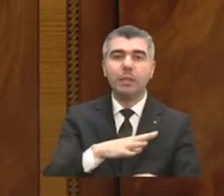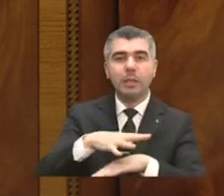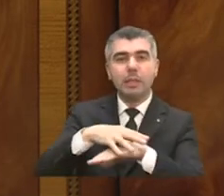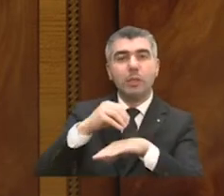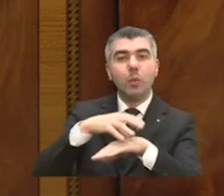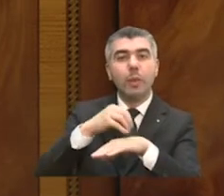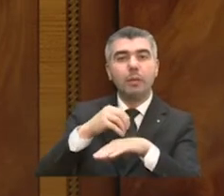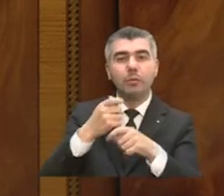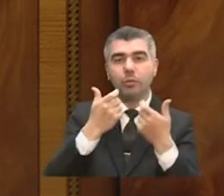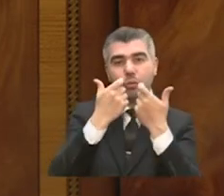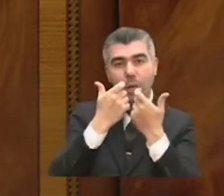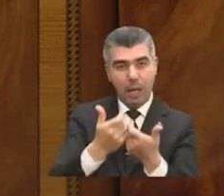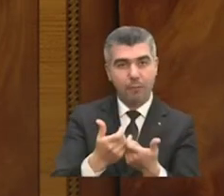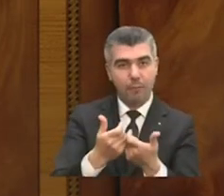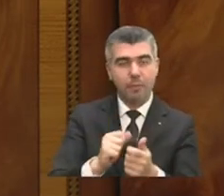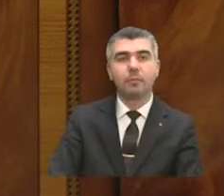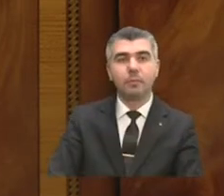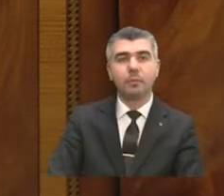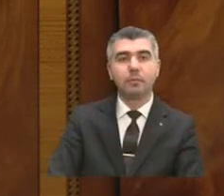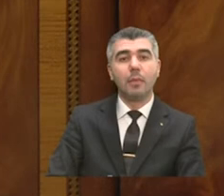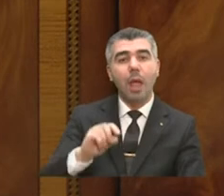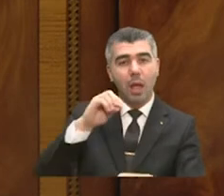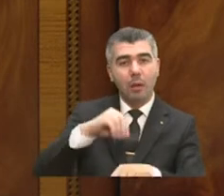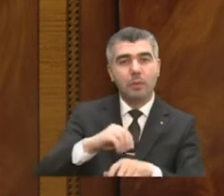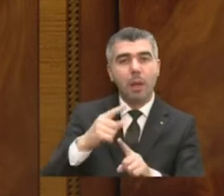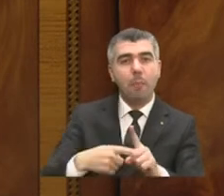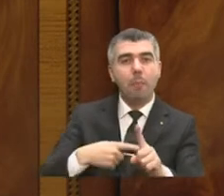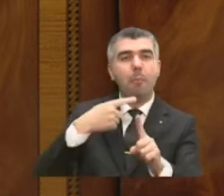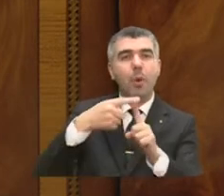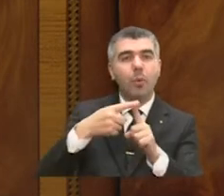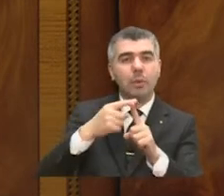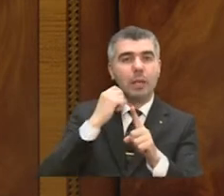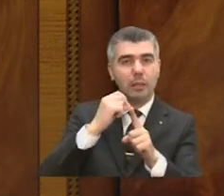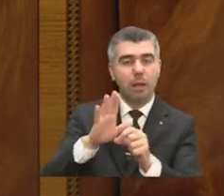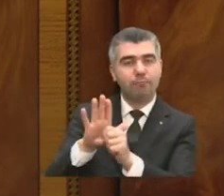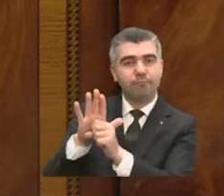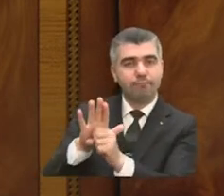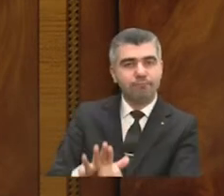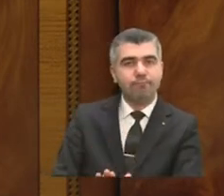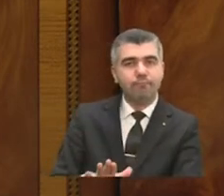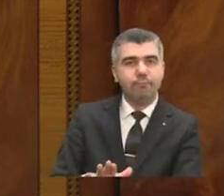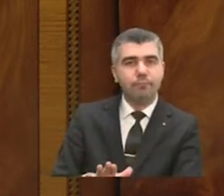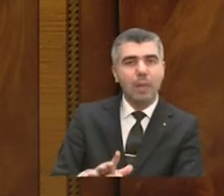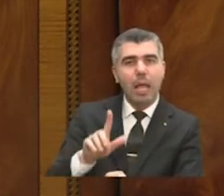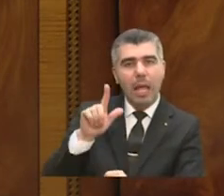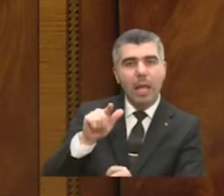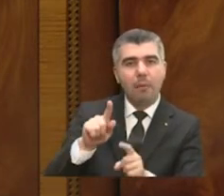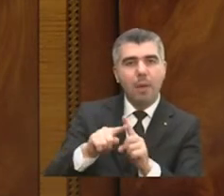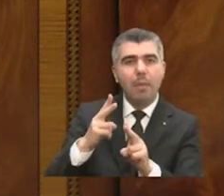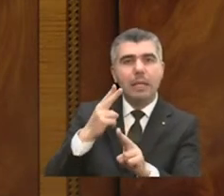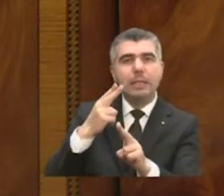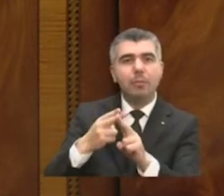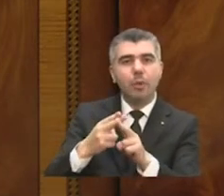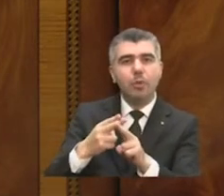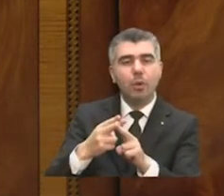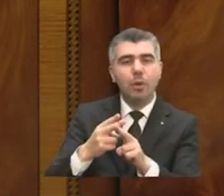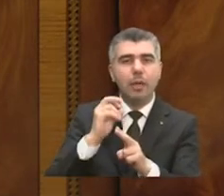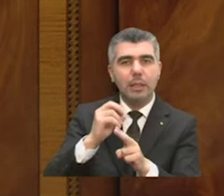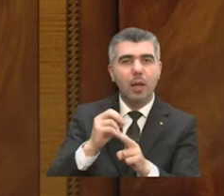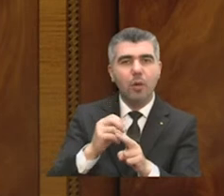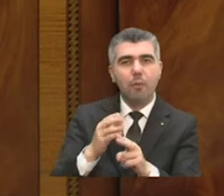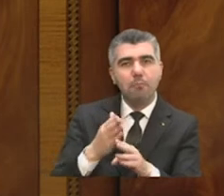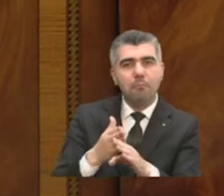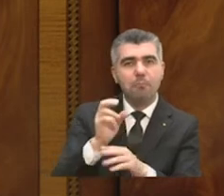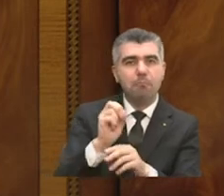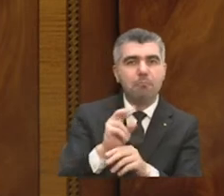le faire devant malheureusement la police suédoise, portant atteinte aux sentiments et aux croyances de